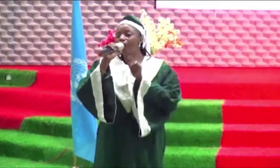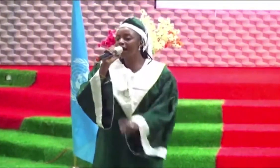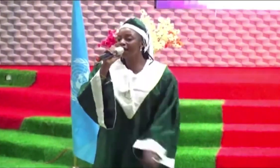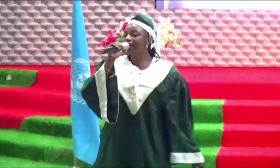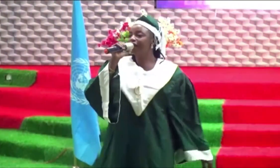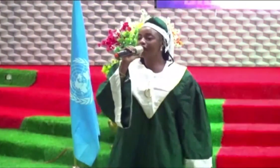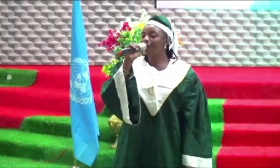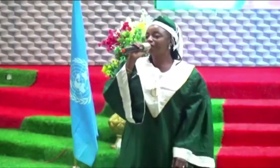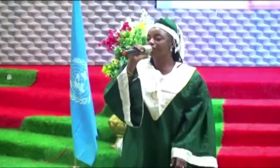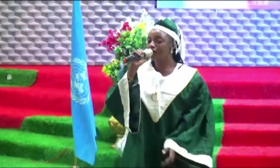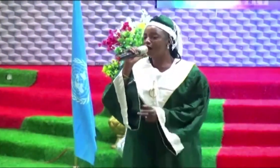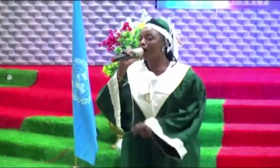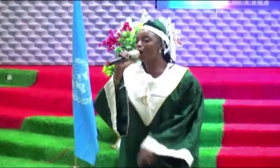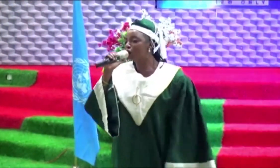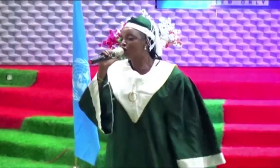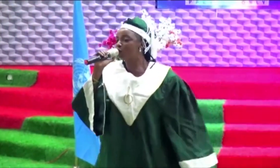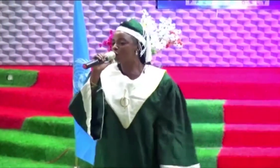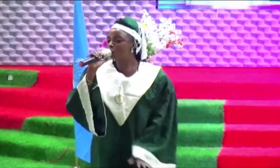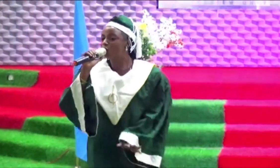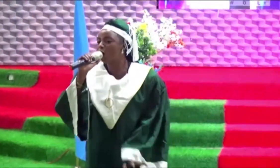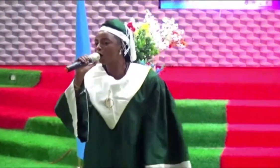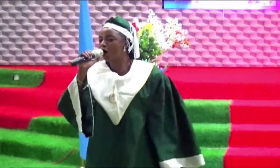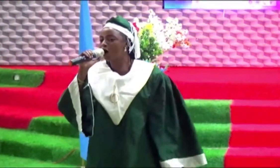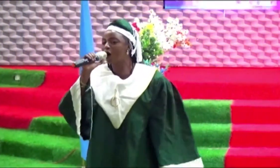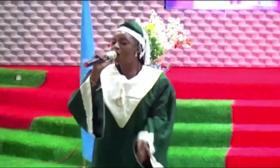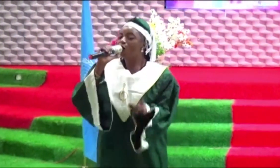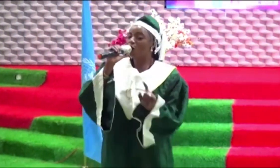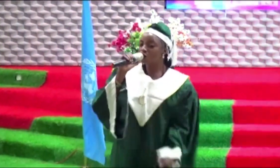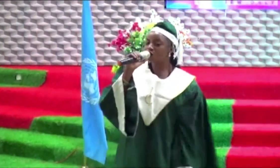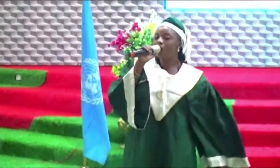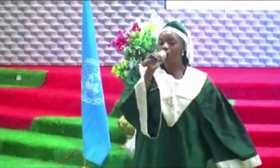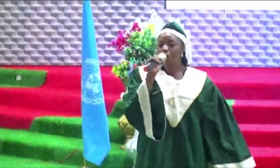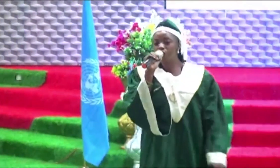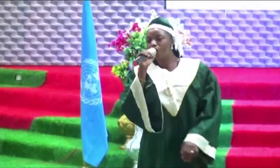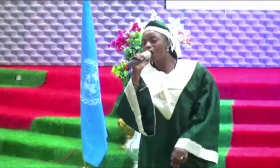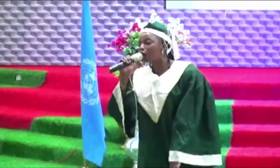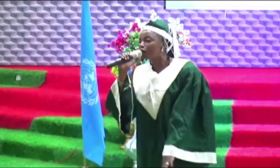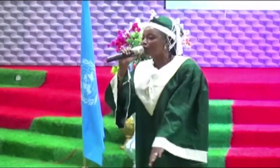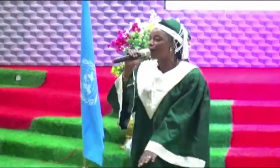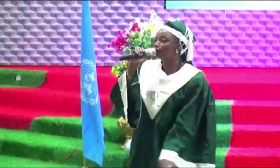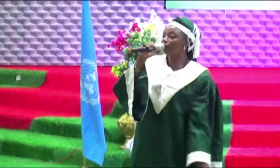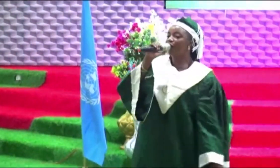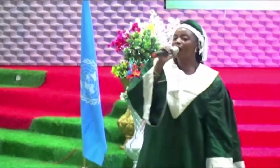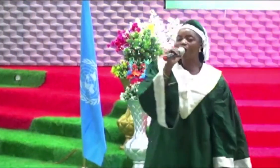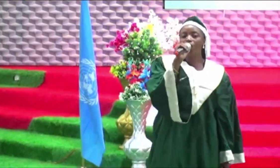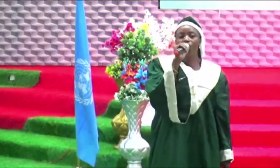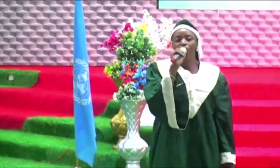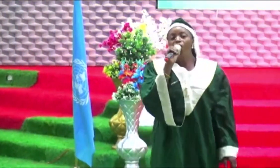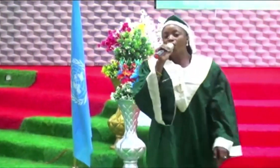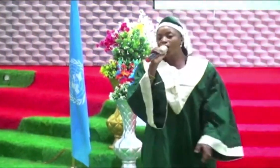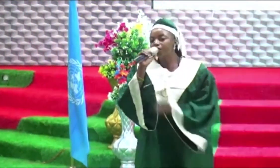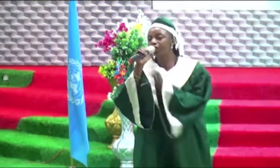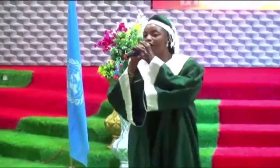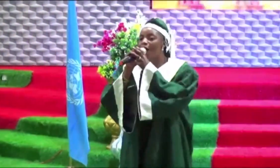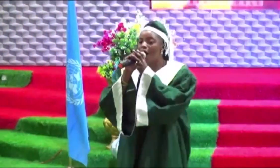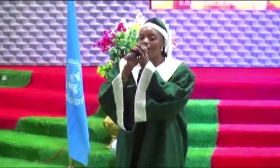Àdúrà ní ìjábẹ́ sí ìgbà ò bó ṣe burú tó. Kò sóhun tó kọjá àdúrà o. Kò